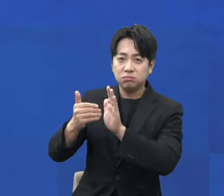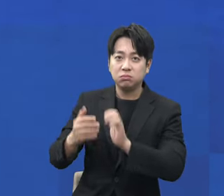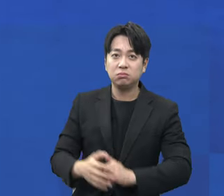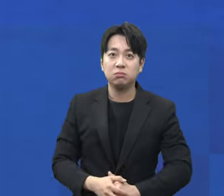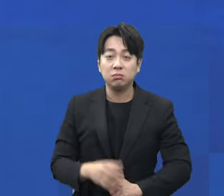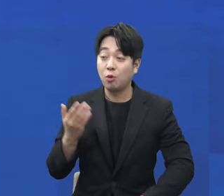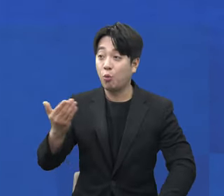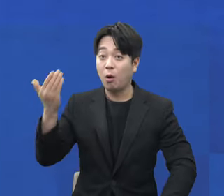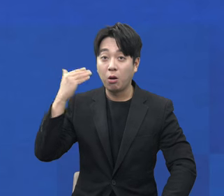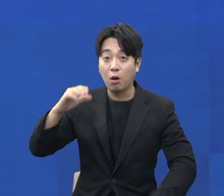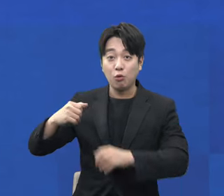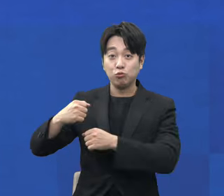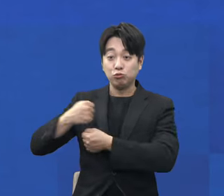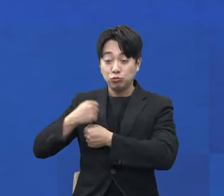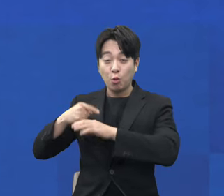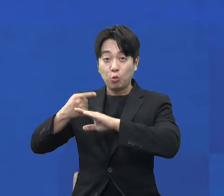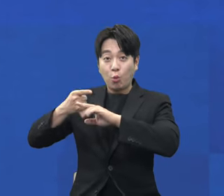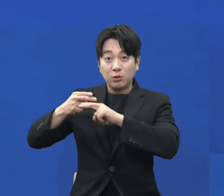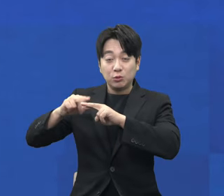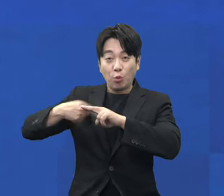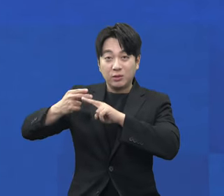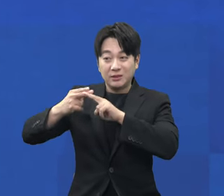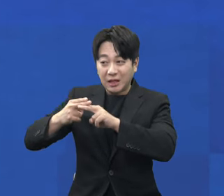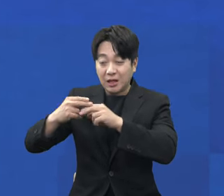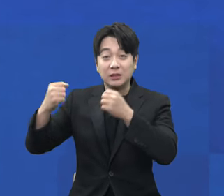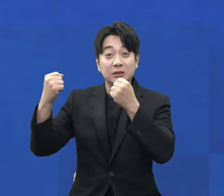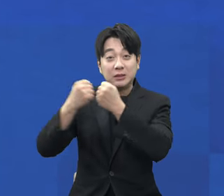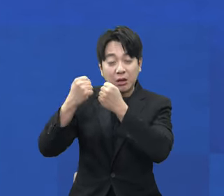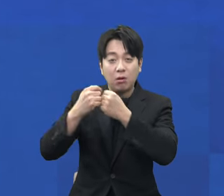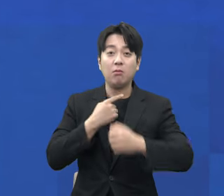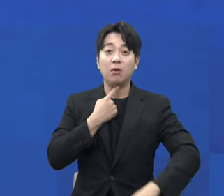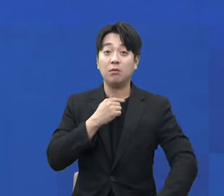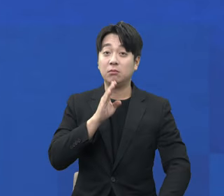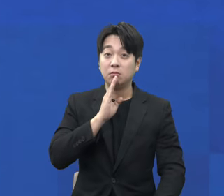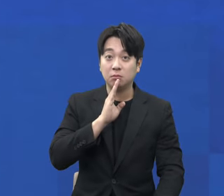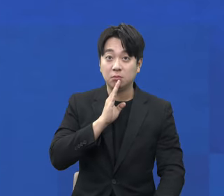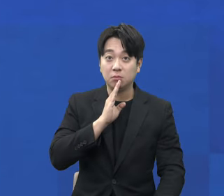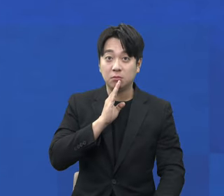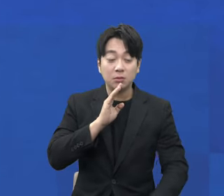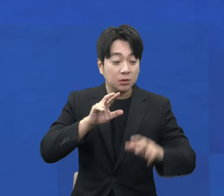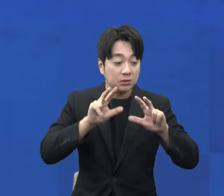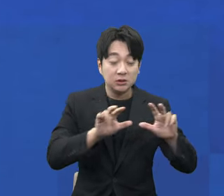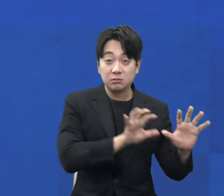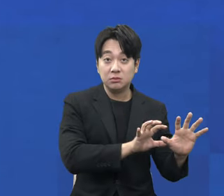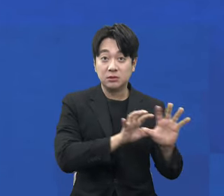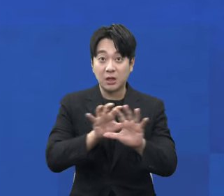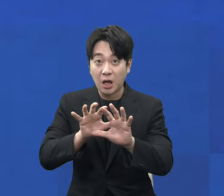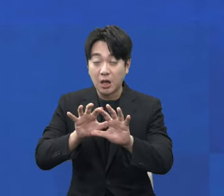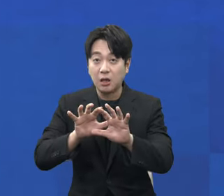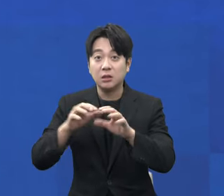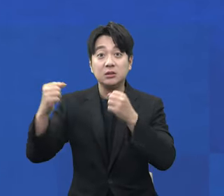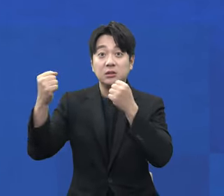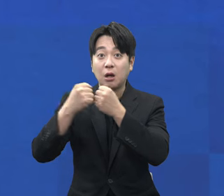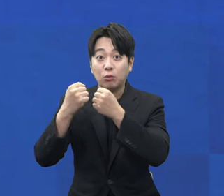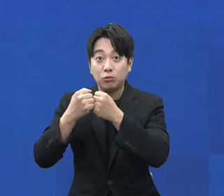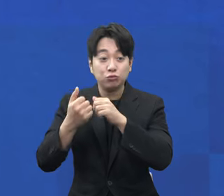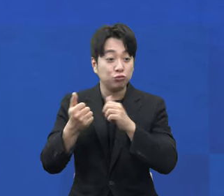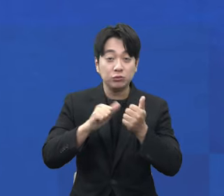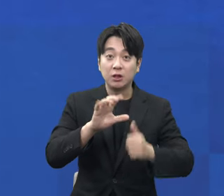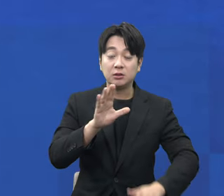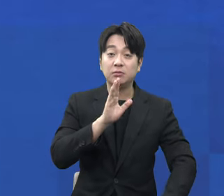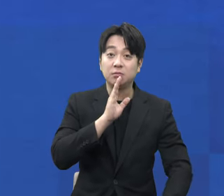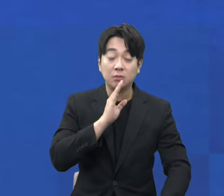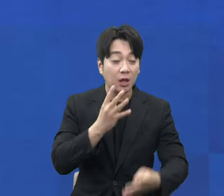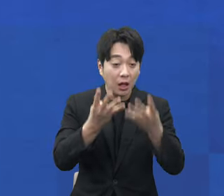군사 독재 정권 시절에 목숨 걸고 싸웠지 않습니까? 지금 거리로 나가 싸운다고 해서 죽지 않습니다. 감옥 가지